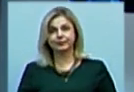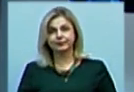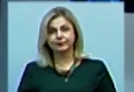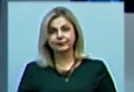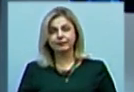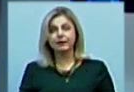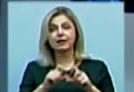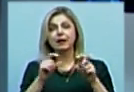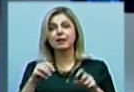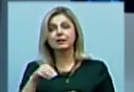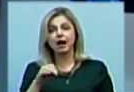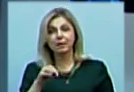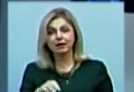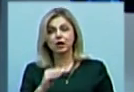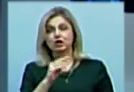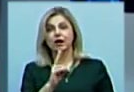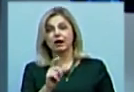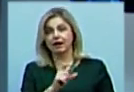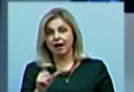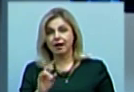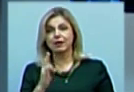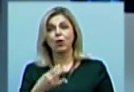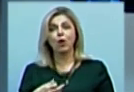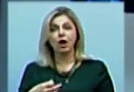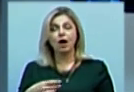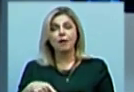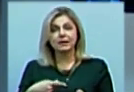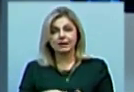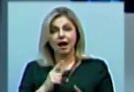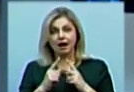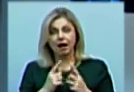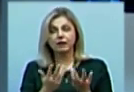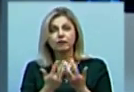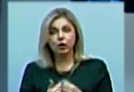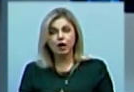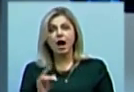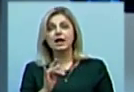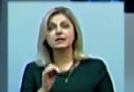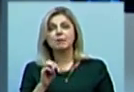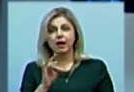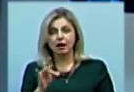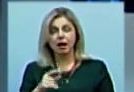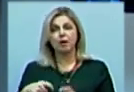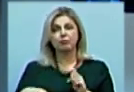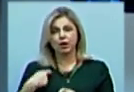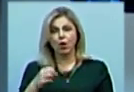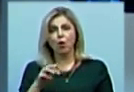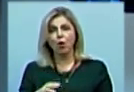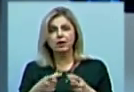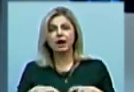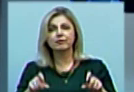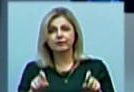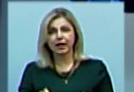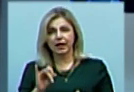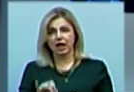У департаменті житлово-комунального господарства Миколаївської міської ради підрахували, що розмір збитку від розломаних лавок і урн